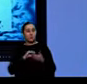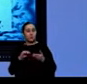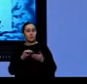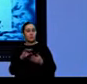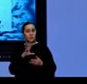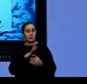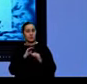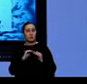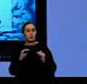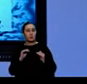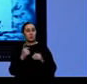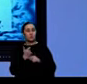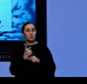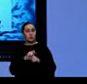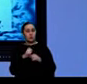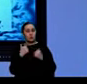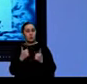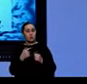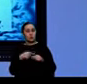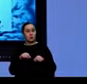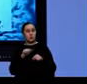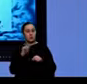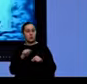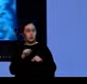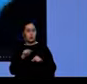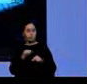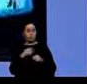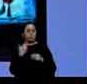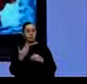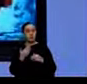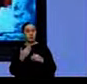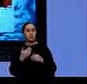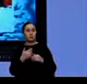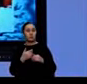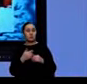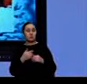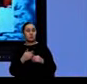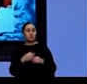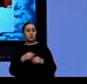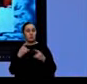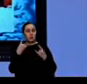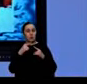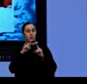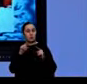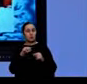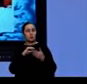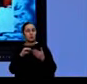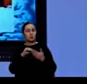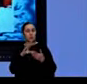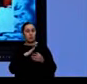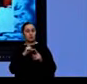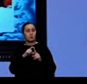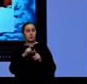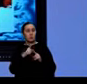Yozdingizmi bolajonlar? Juda yaxshi. Ana endi siz ekranda